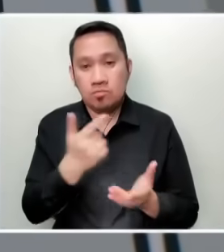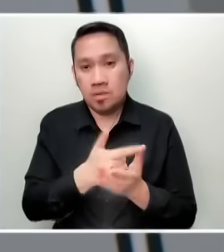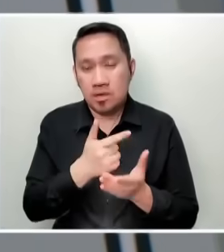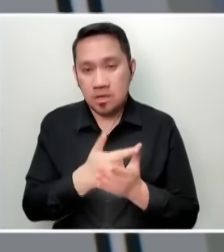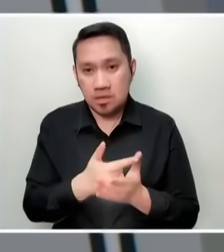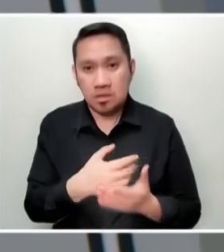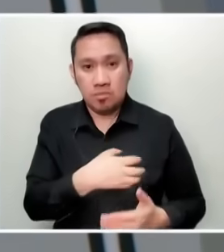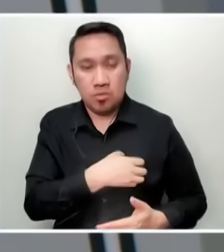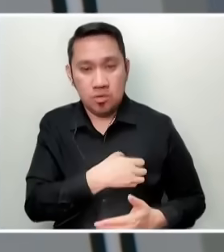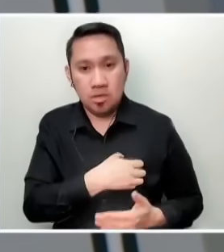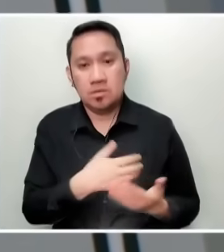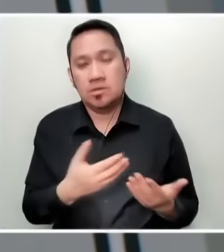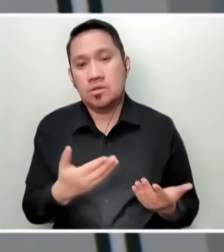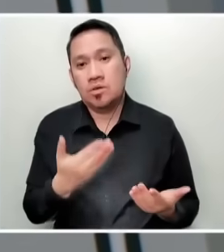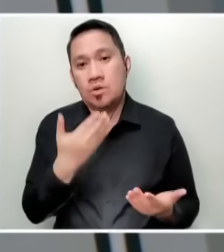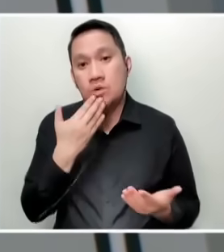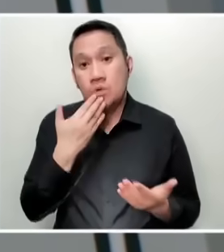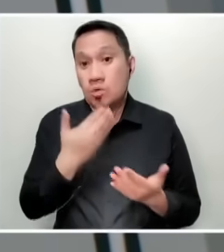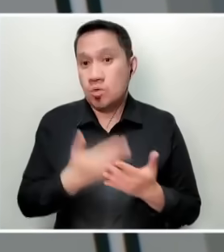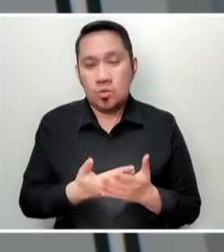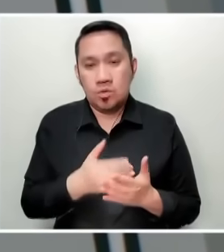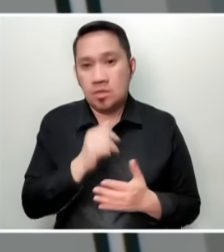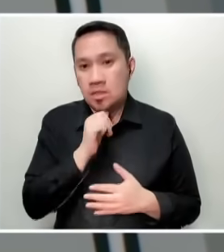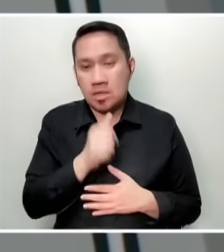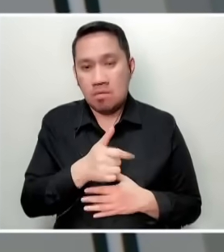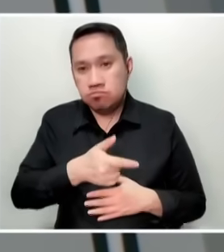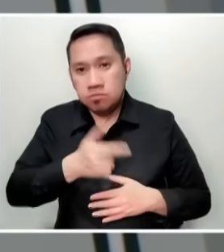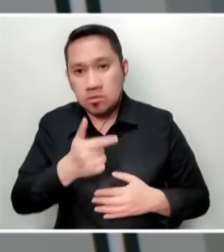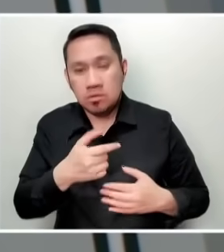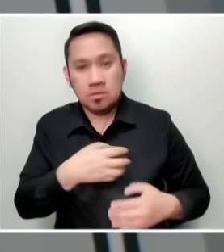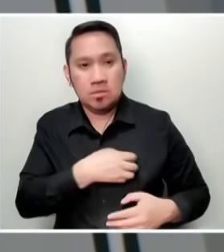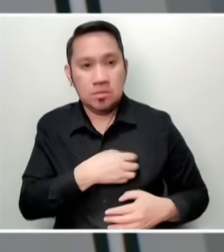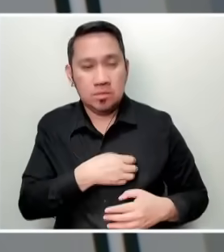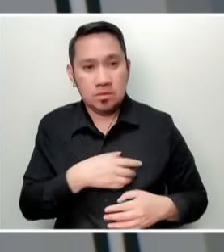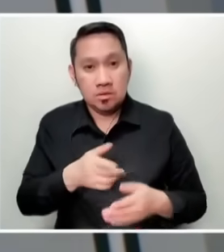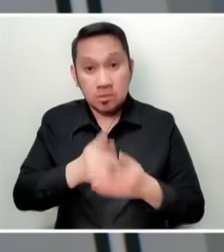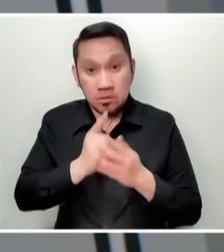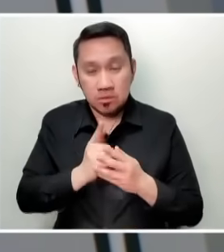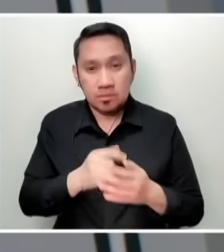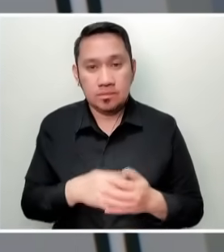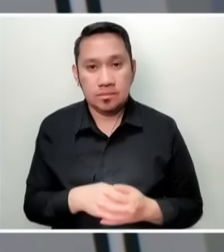Maswerte naman na hindi napuruhan ang pulis matapos siyang pagbabarilin ng